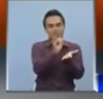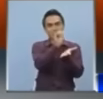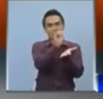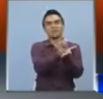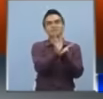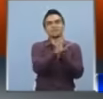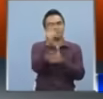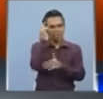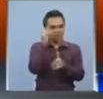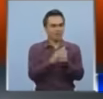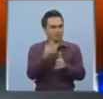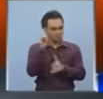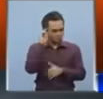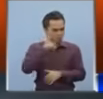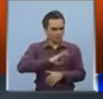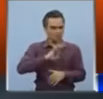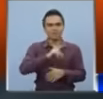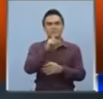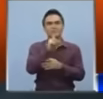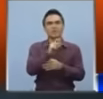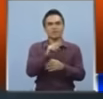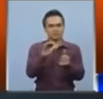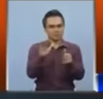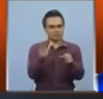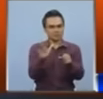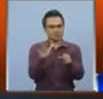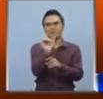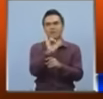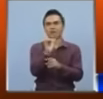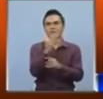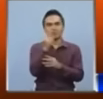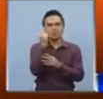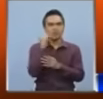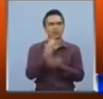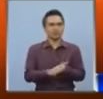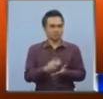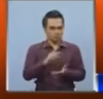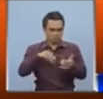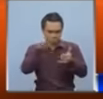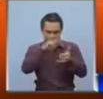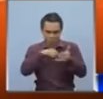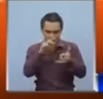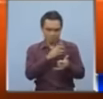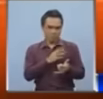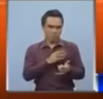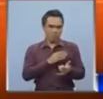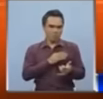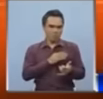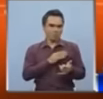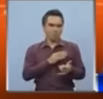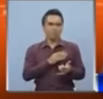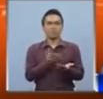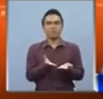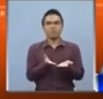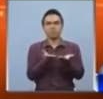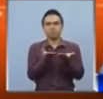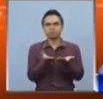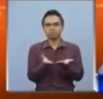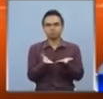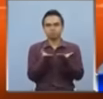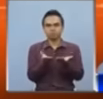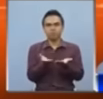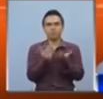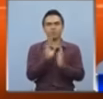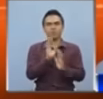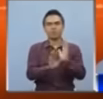ว่ายังเป็นการเสียชีวิตแบบไม่สมบูรณ์แบบทำให้ยังมีการตรวจพบสัญญาณชีพอยู่แต่เป็นแบบอ่อนๆนะคะซึ่งก็อยู่